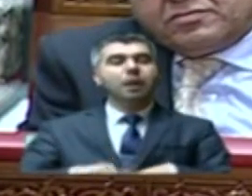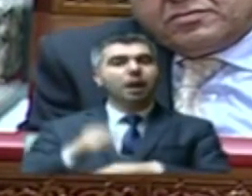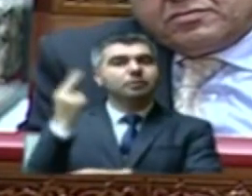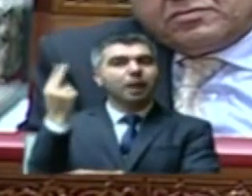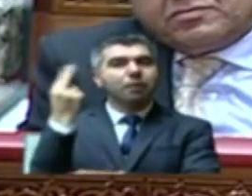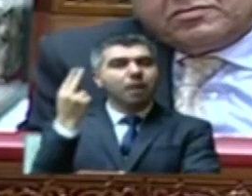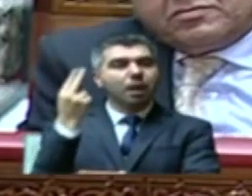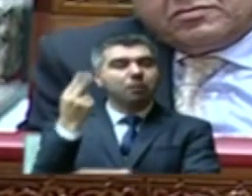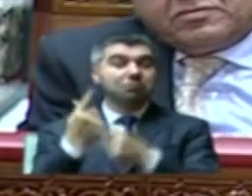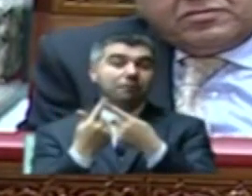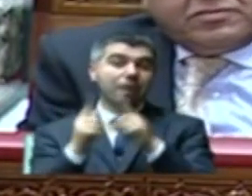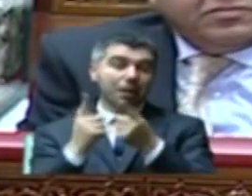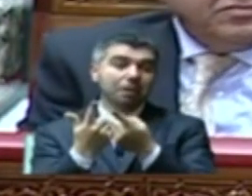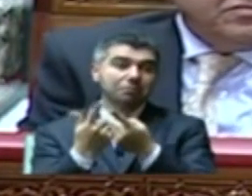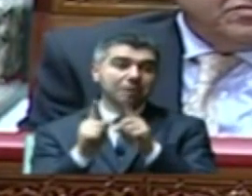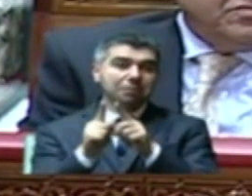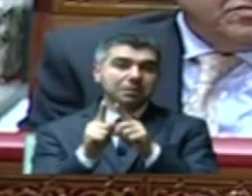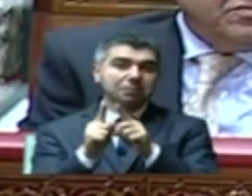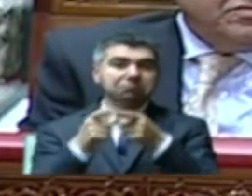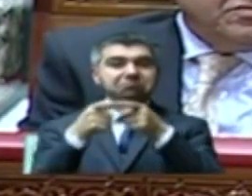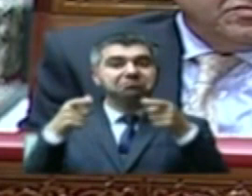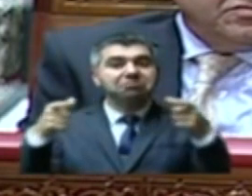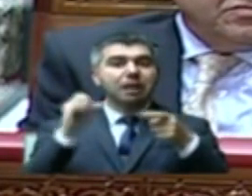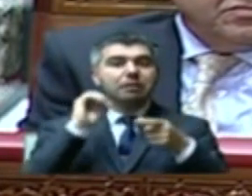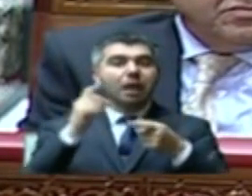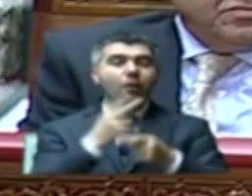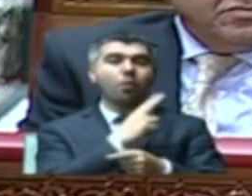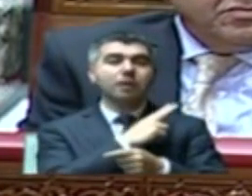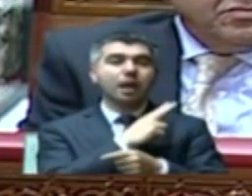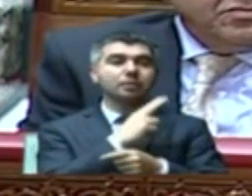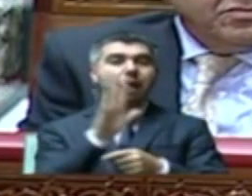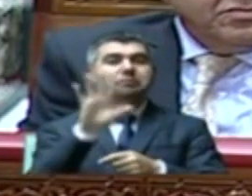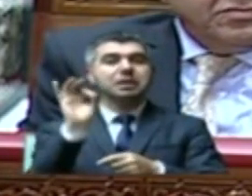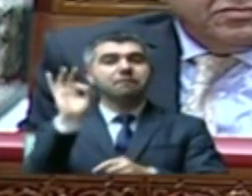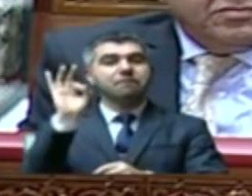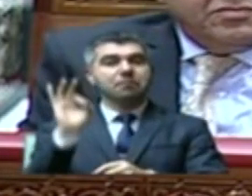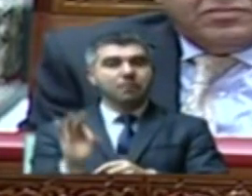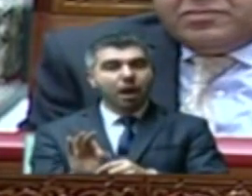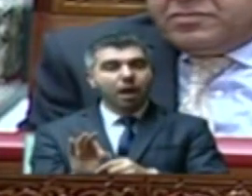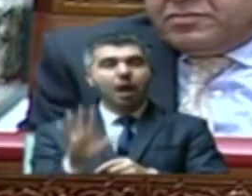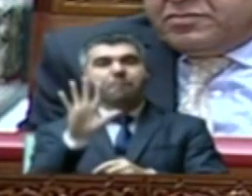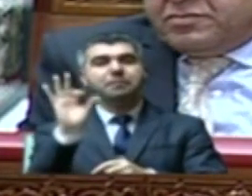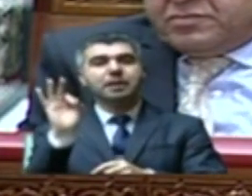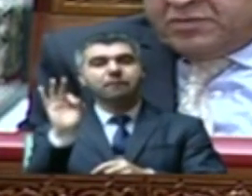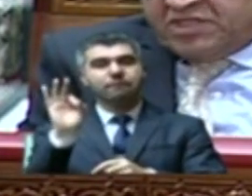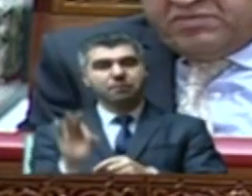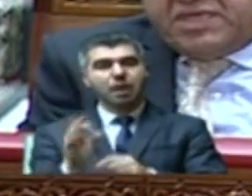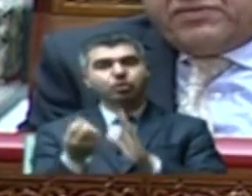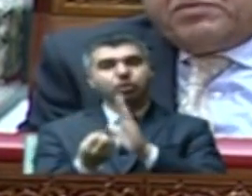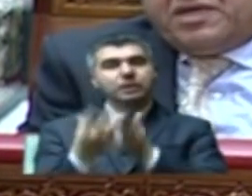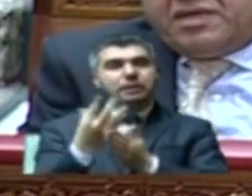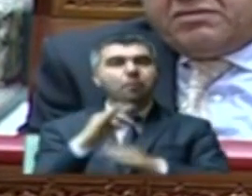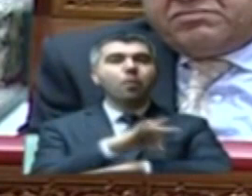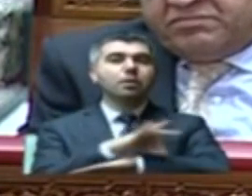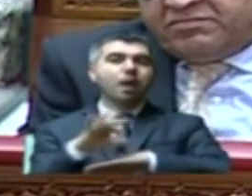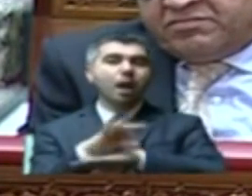الطريقه هذه حل باش تكبر العدد ديال الاساتذه الجامعيين 50% مناصب محدثه و 50% من بين الموظفين،